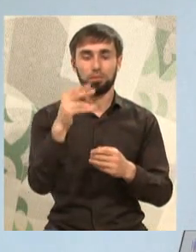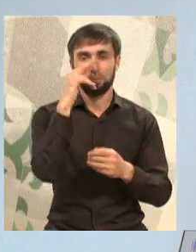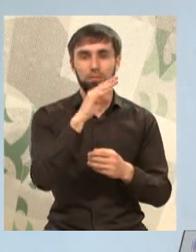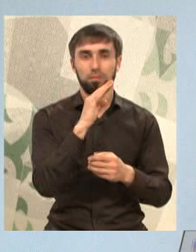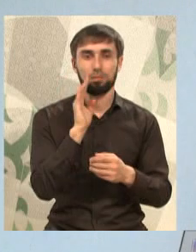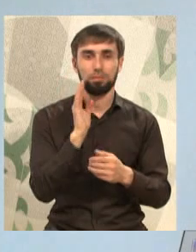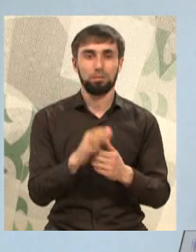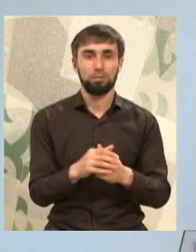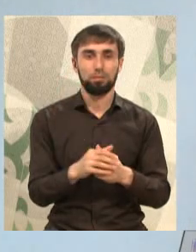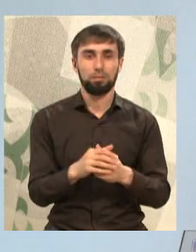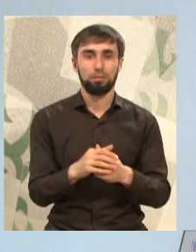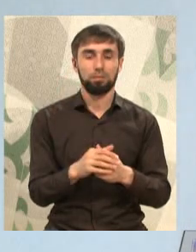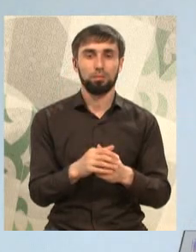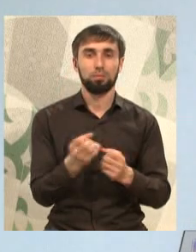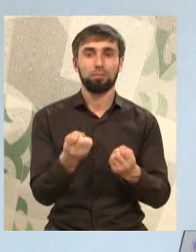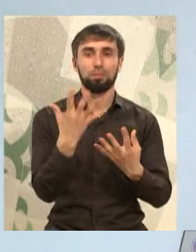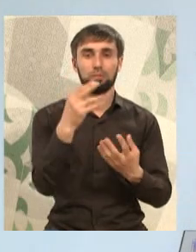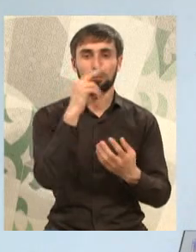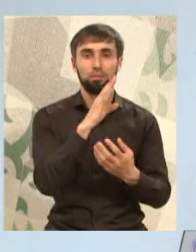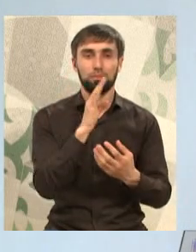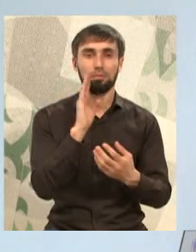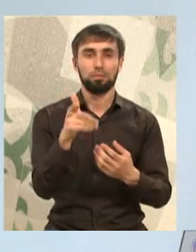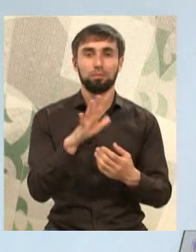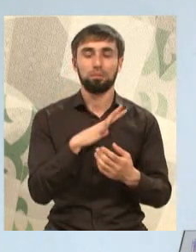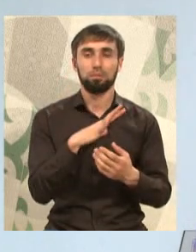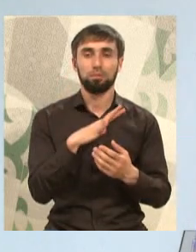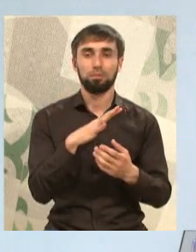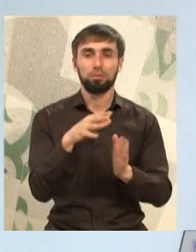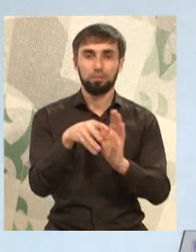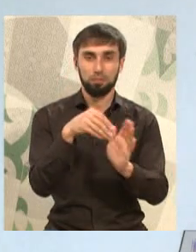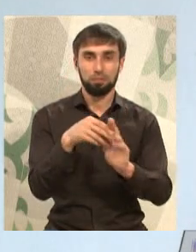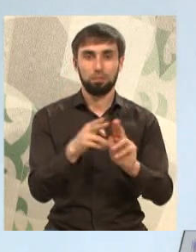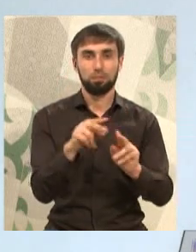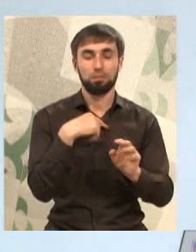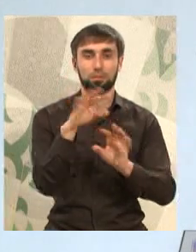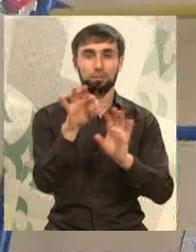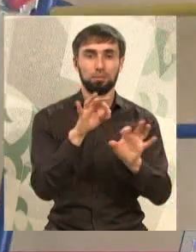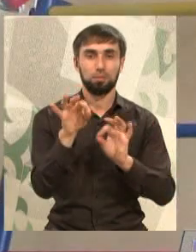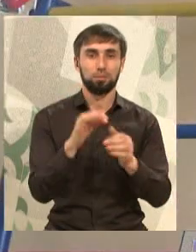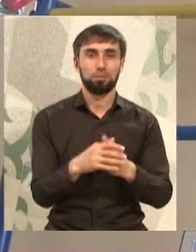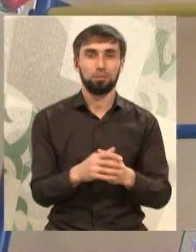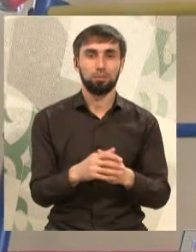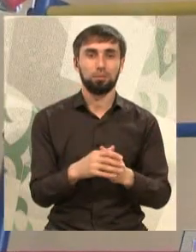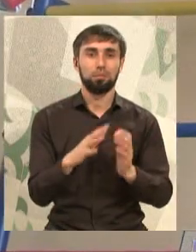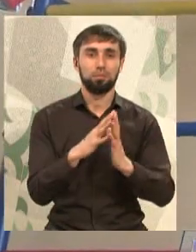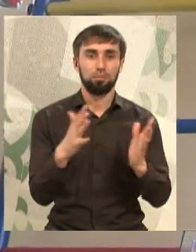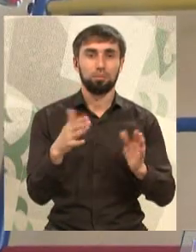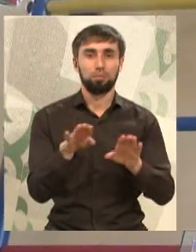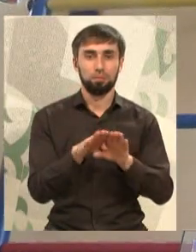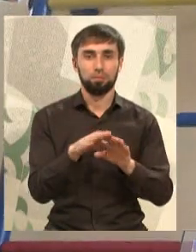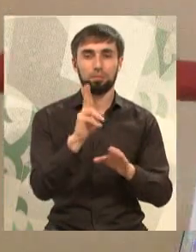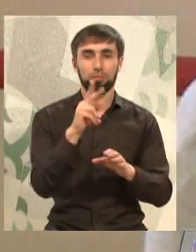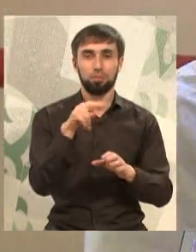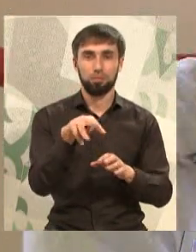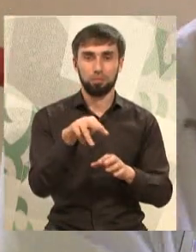Сколько родителей, большинство проголосовало, то есть как бы оставило заявки, то тех специалистов мы и приглашаем. Более того, в центре КДЛ